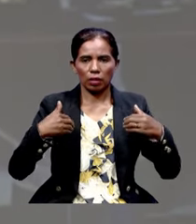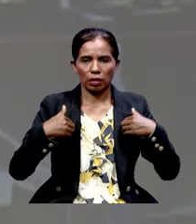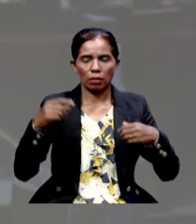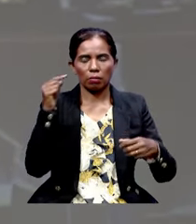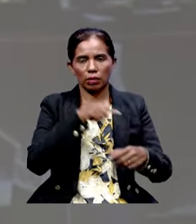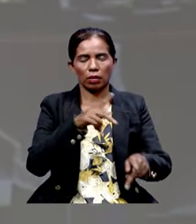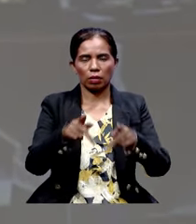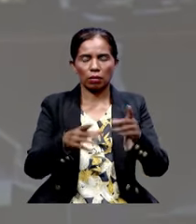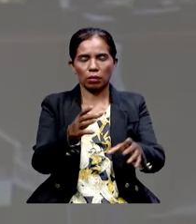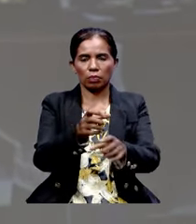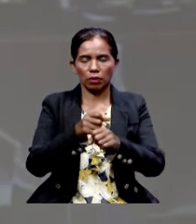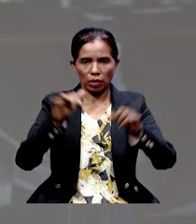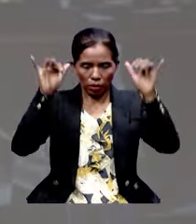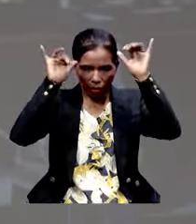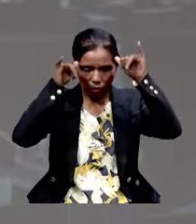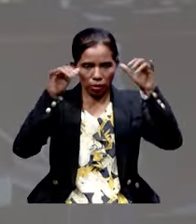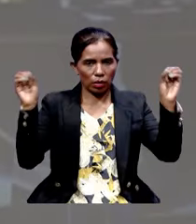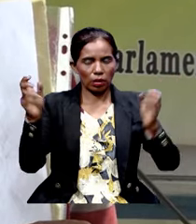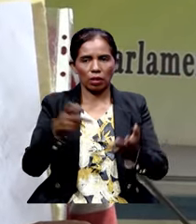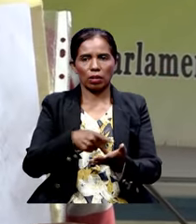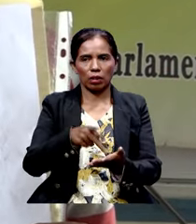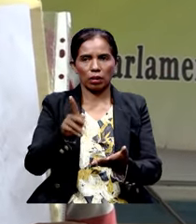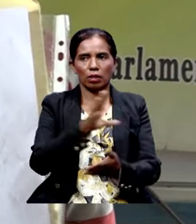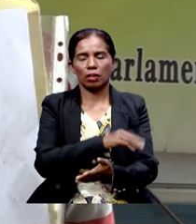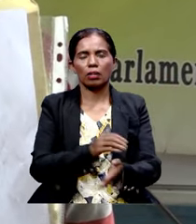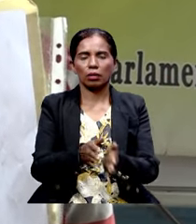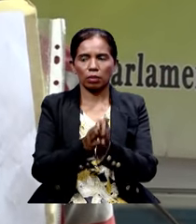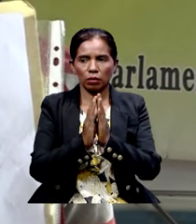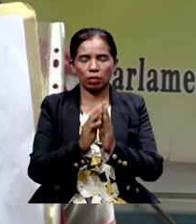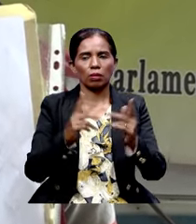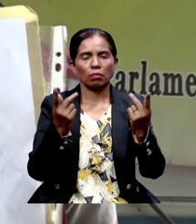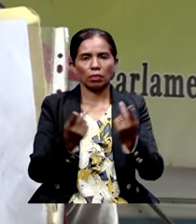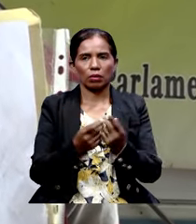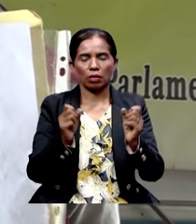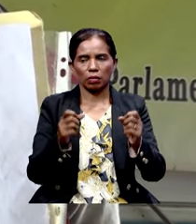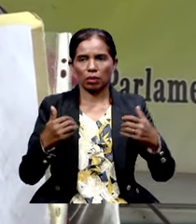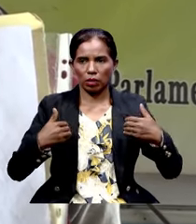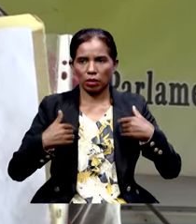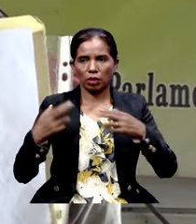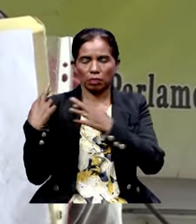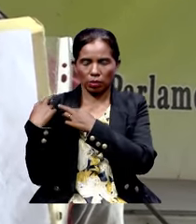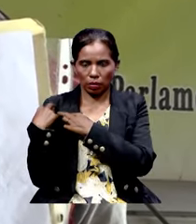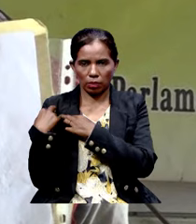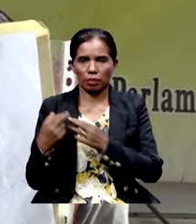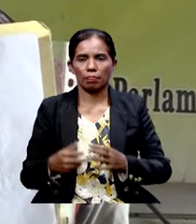sira ho difoti animal revela halo pagamento nunenia husu naima companhia atu responsabiliza atu refere